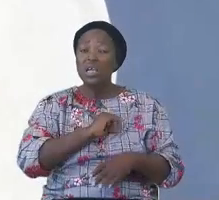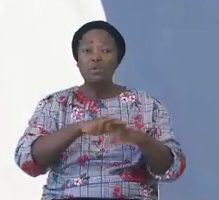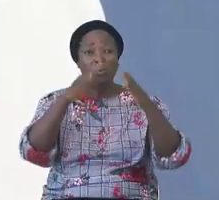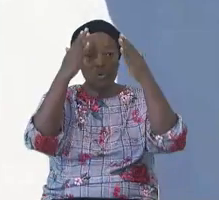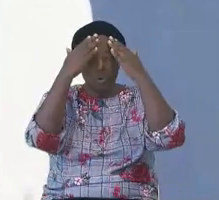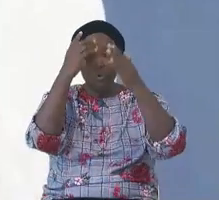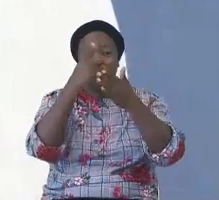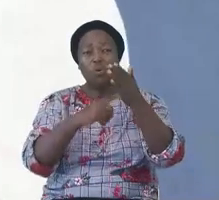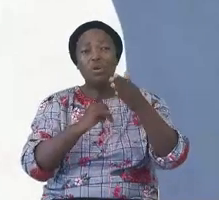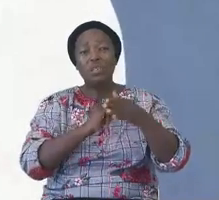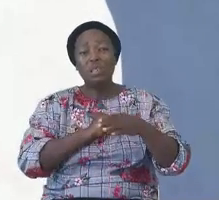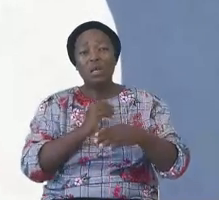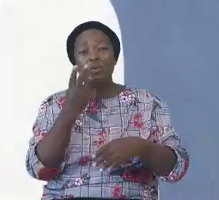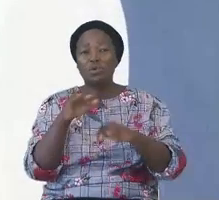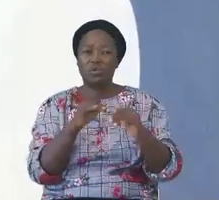pardonne-moi.